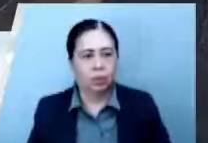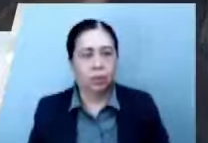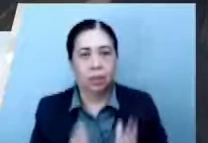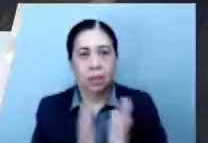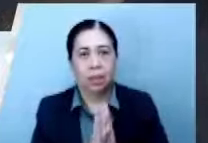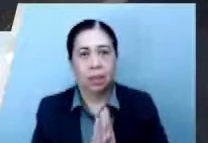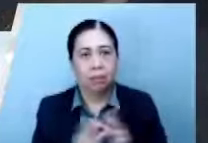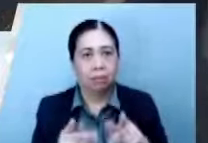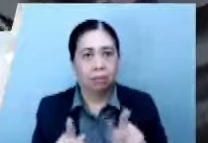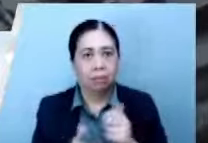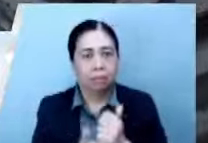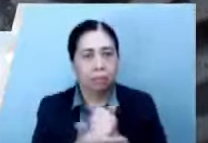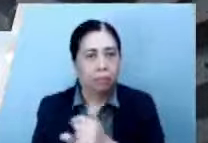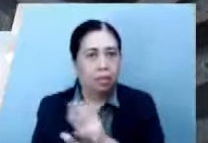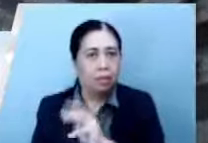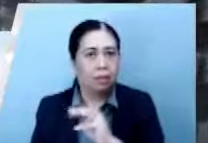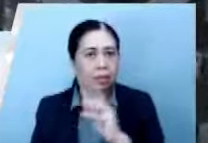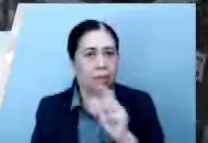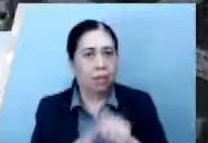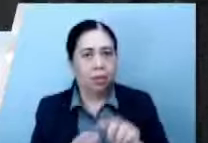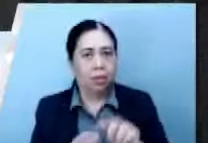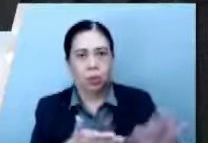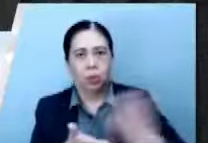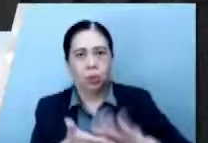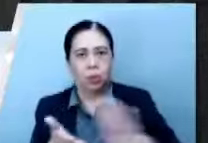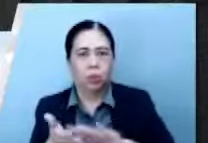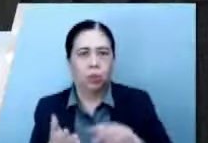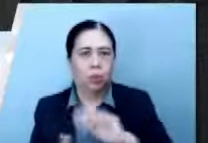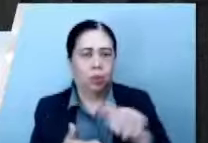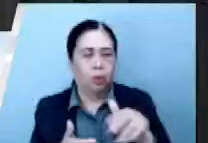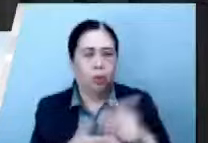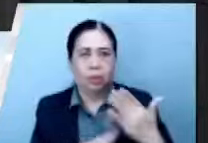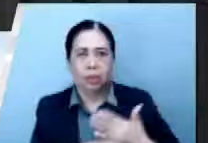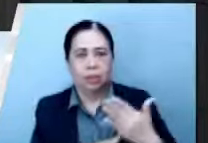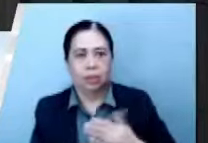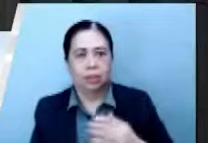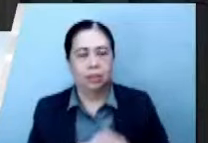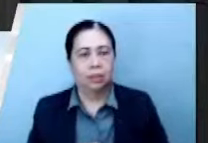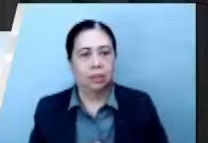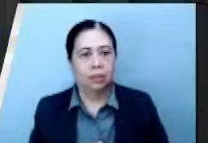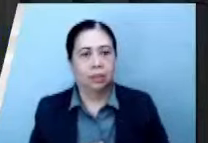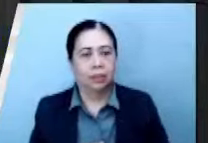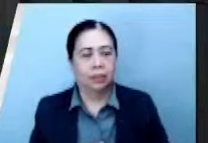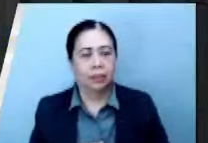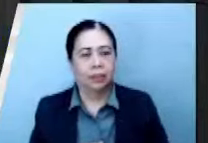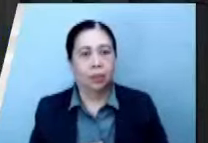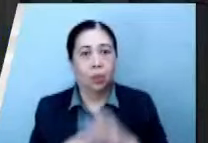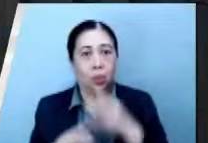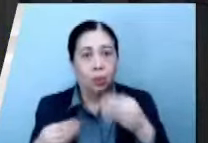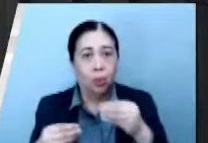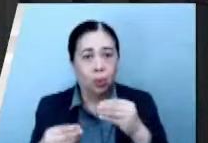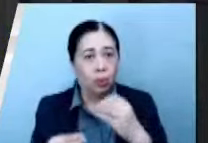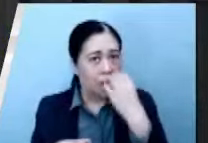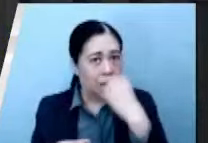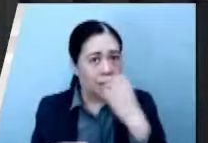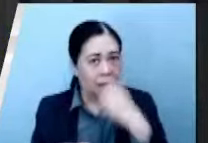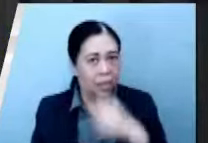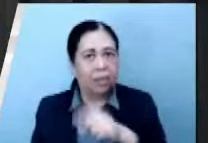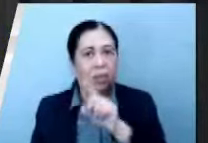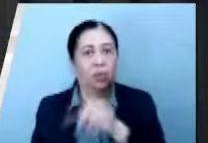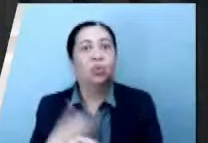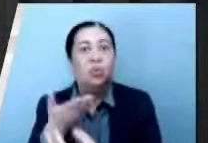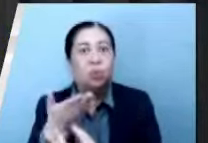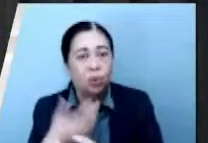tulong sa MMDA para malinis ang mga ito. Yung mga nagtitinda ng mais, doon nagluluto, tapos yung